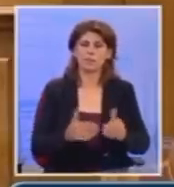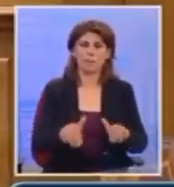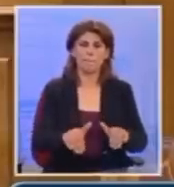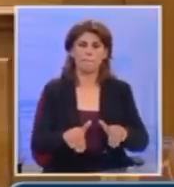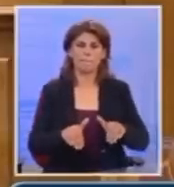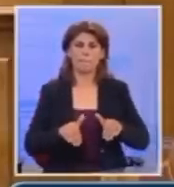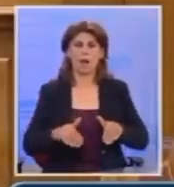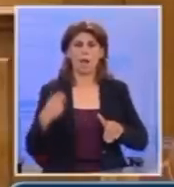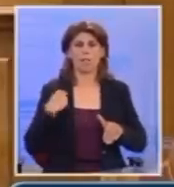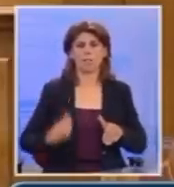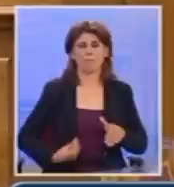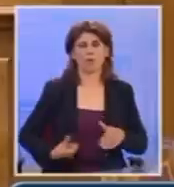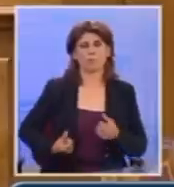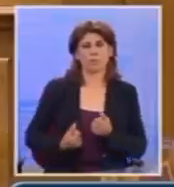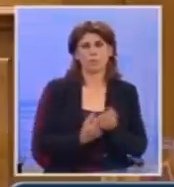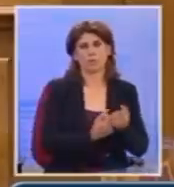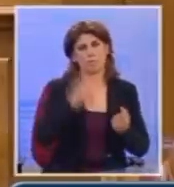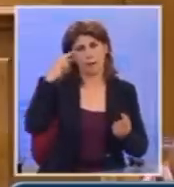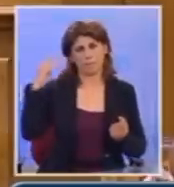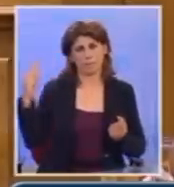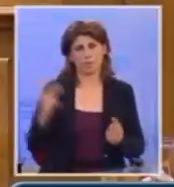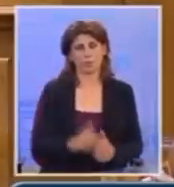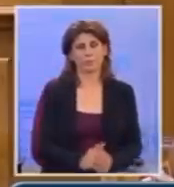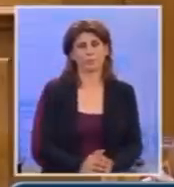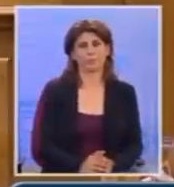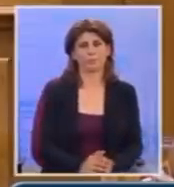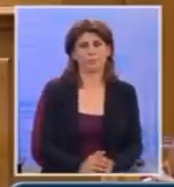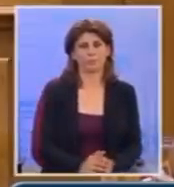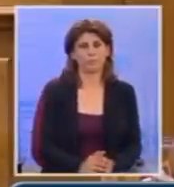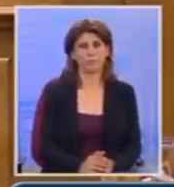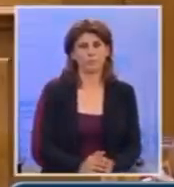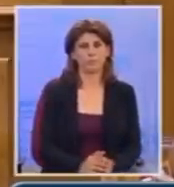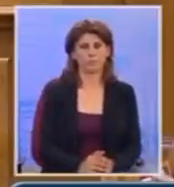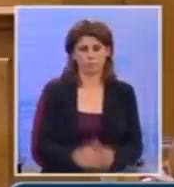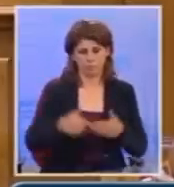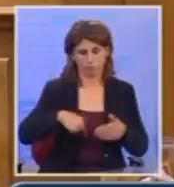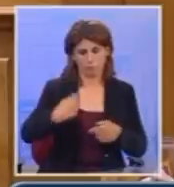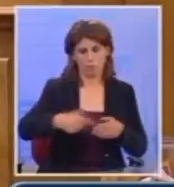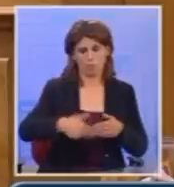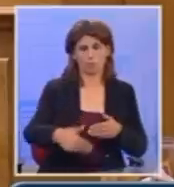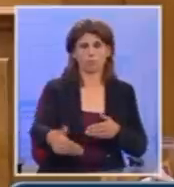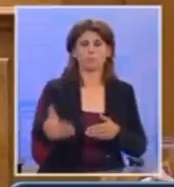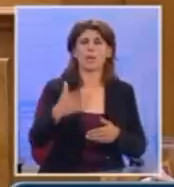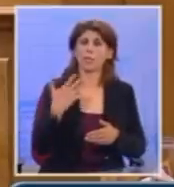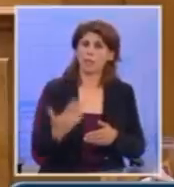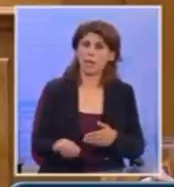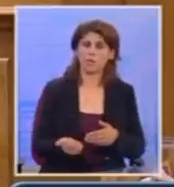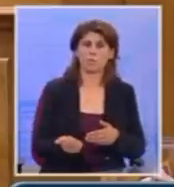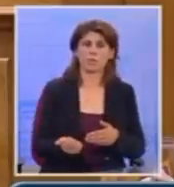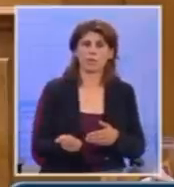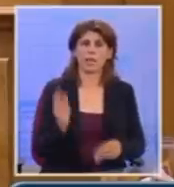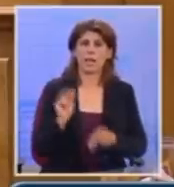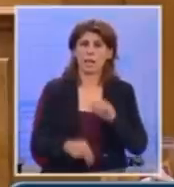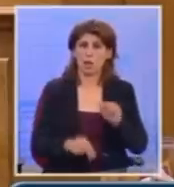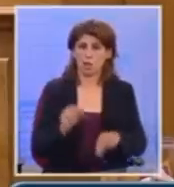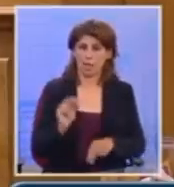δημοσίου από την στήριξη της τριτοβάθμιας εκπαίδευσης. Το επόμενο διάστημα θα έχουμε